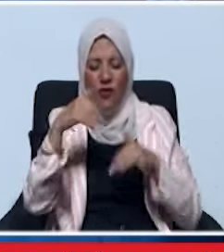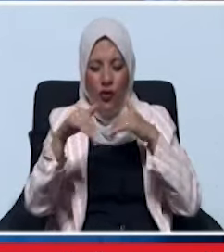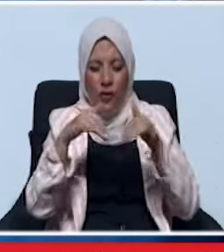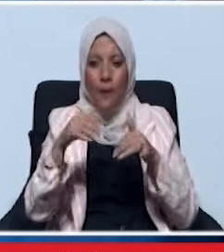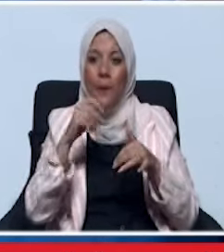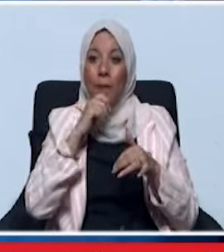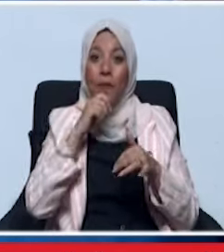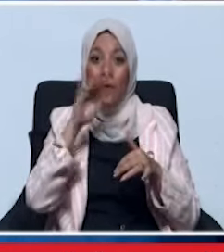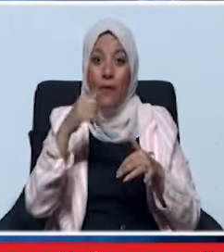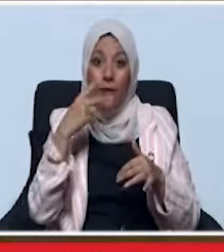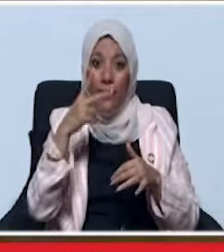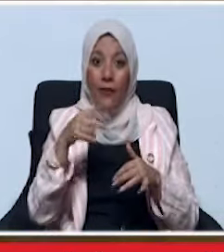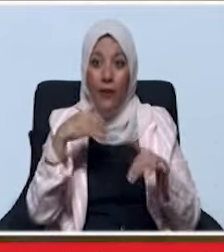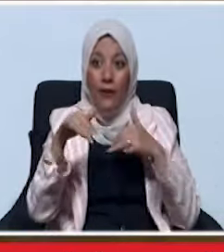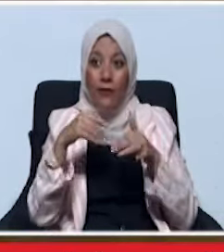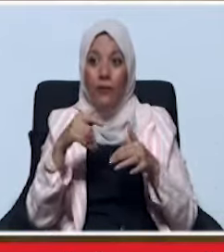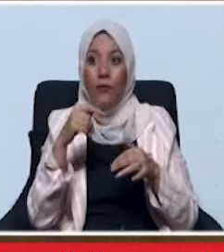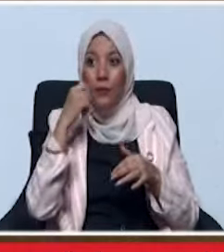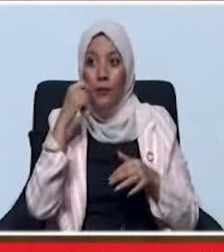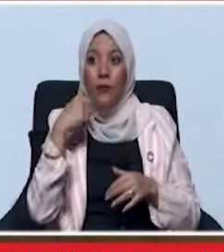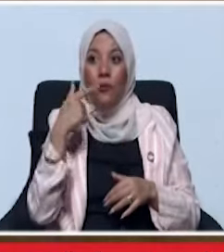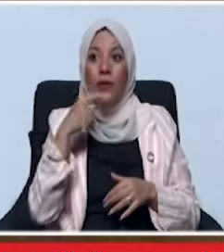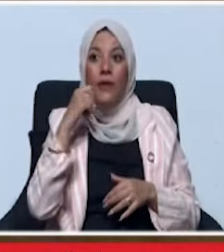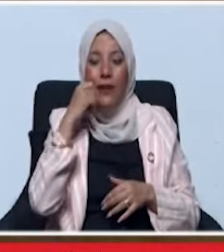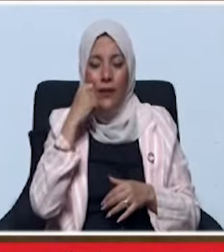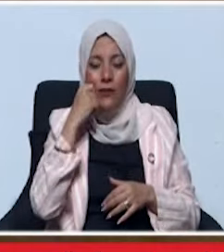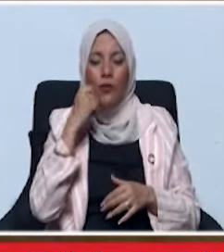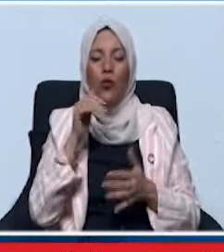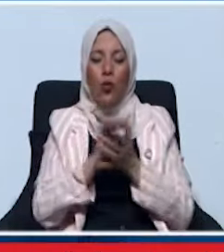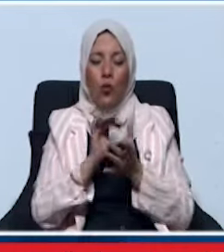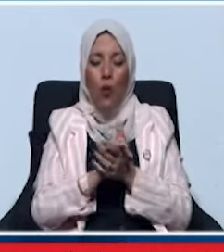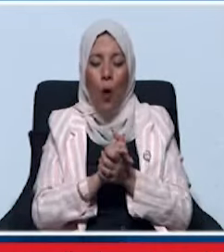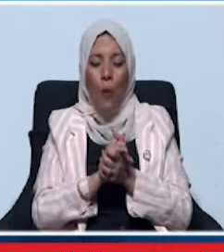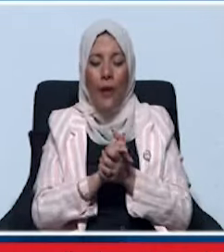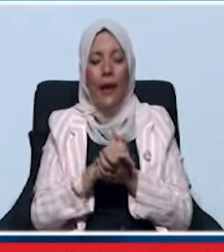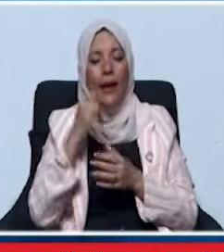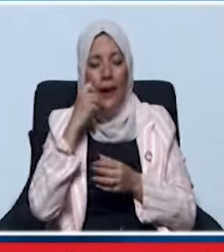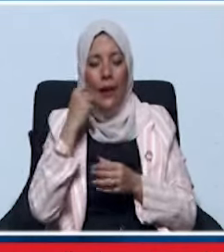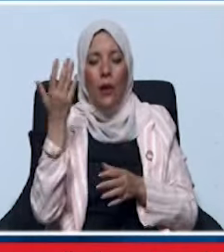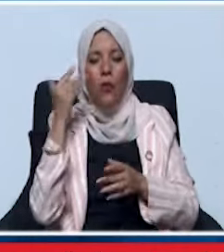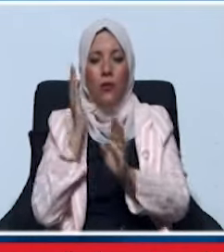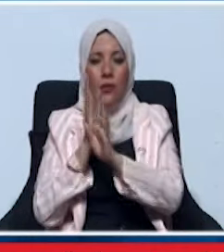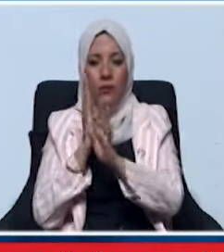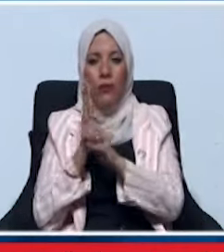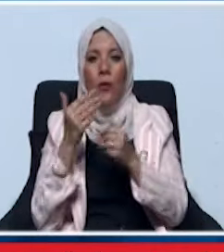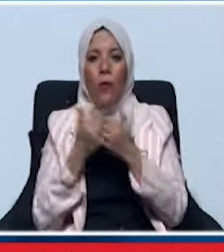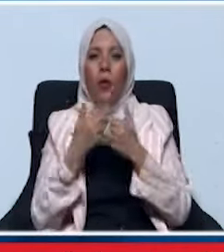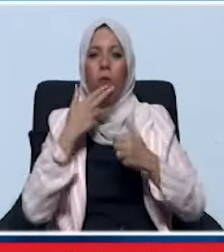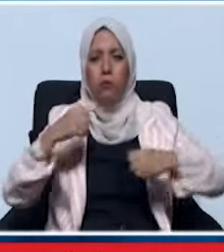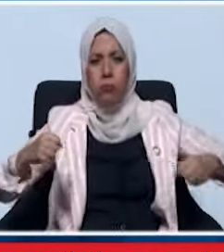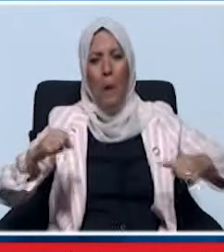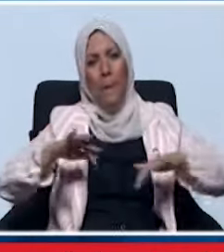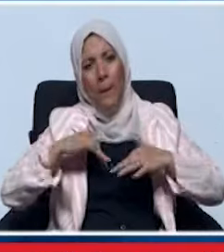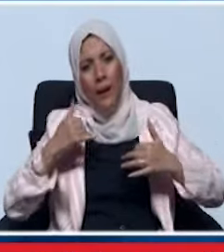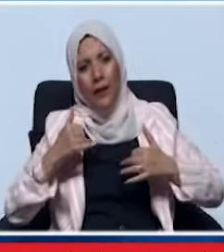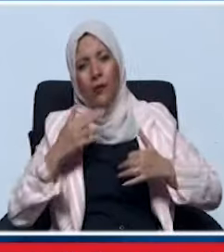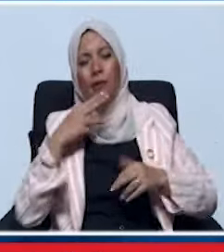سيده فاضله وقالوا ان حد من زمايلك الفنانين توفى فانت دي جزئيه اعتزلت. علاء ولي الدين وعبد الله محمود